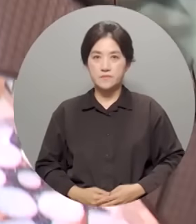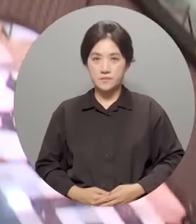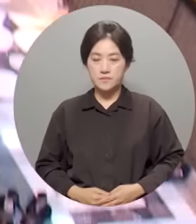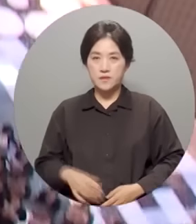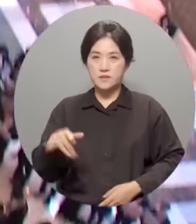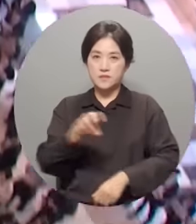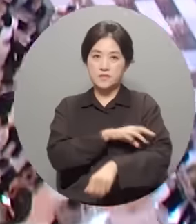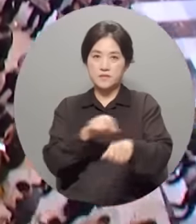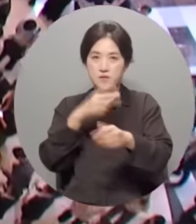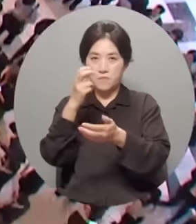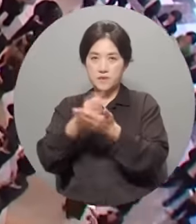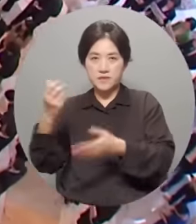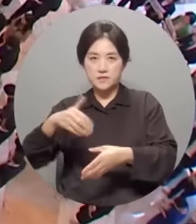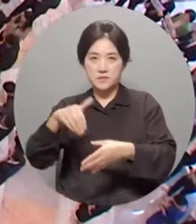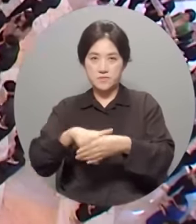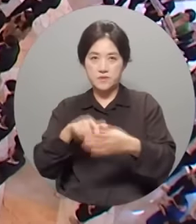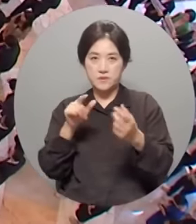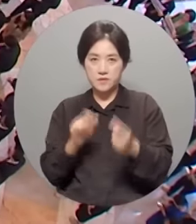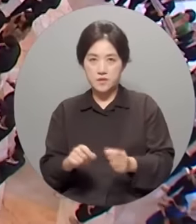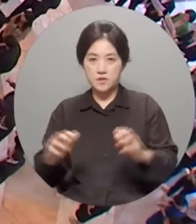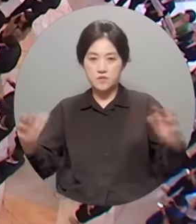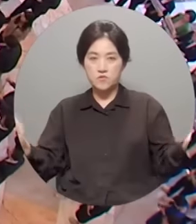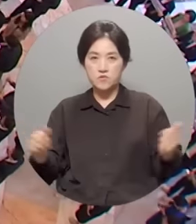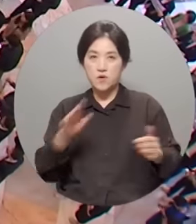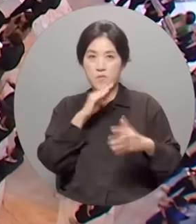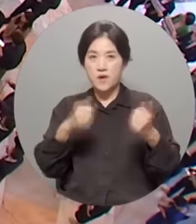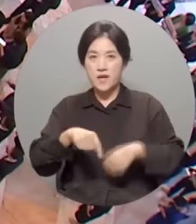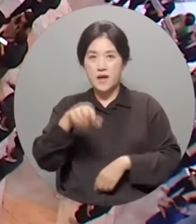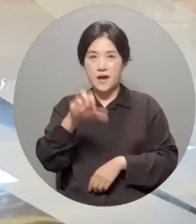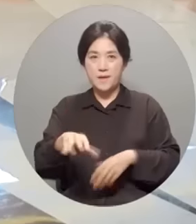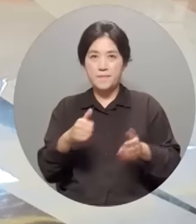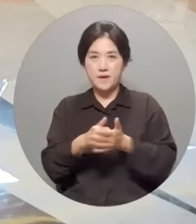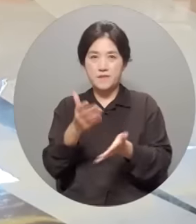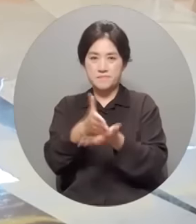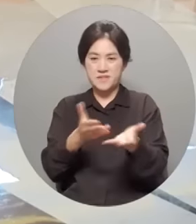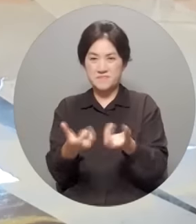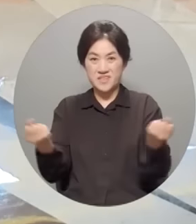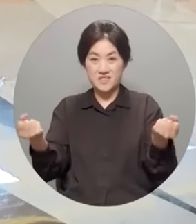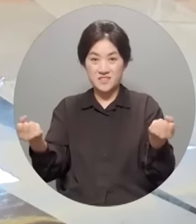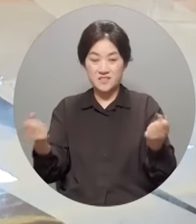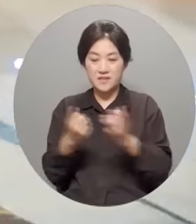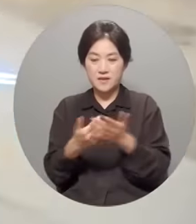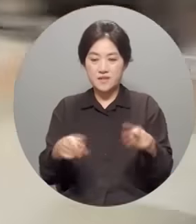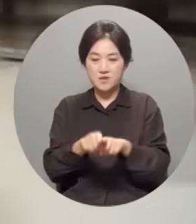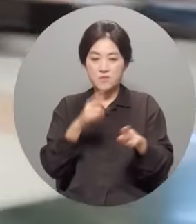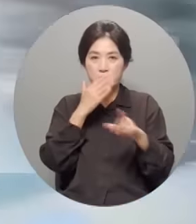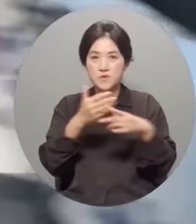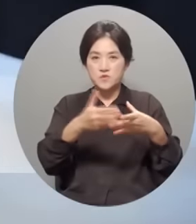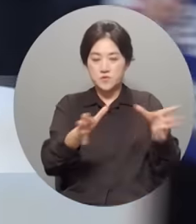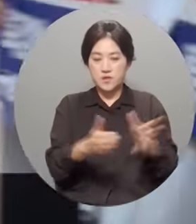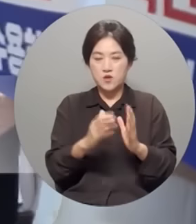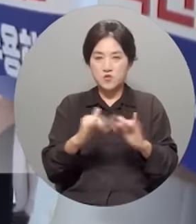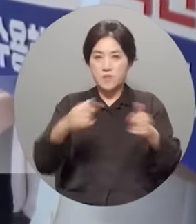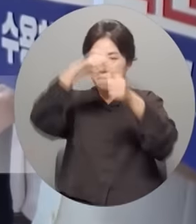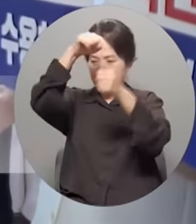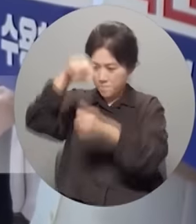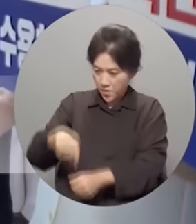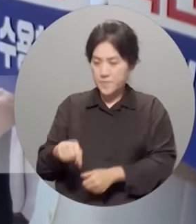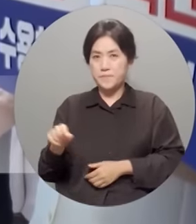최상병 특검법 재표결을 앞두고 국회 본회의장 앞은 반으로 갈렸습니다. 더불어민주당은 국민의